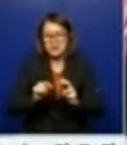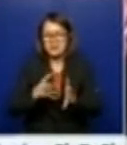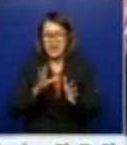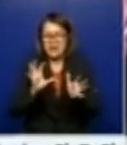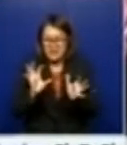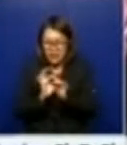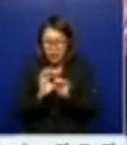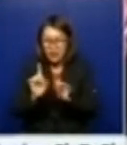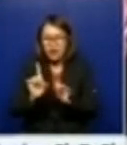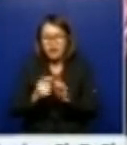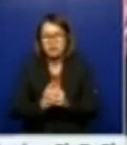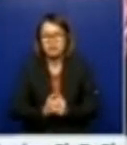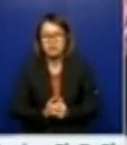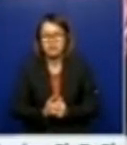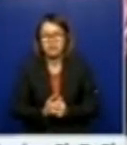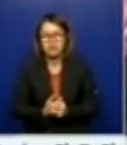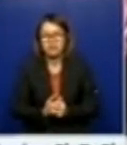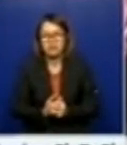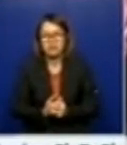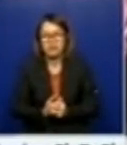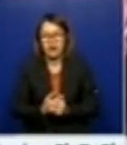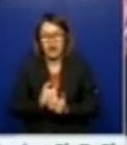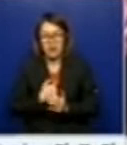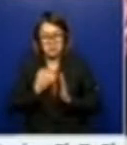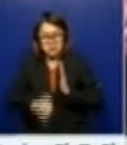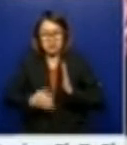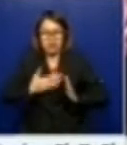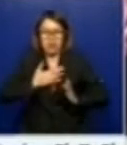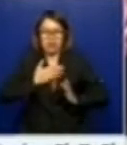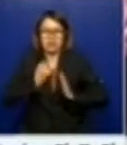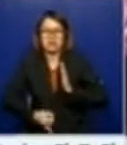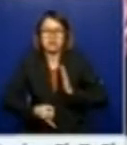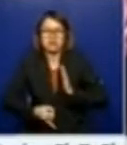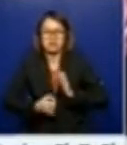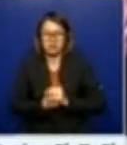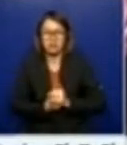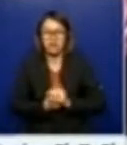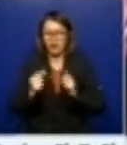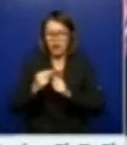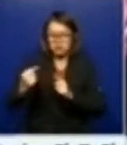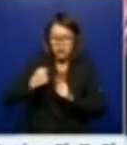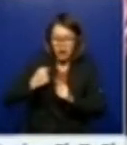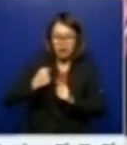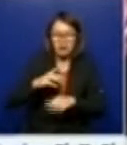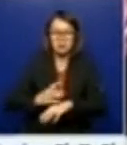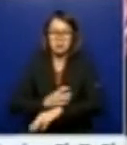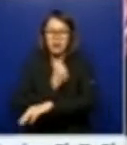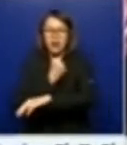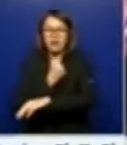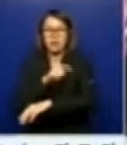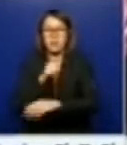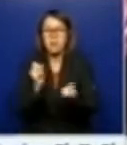การที่เรียกว่านิรโทษกรรมตัวเองหลายคำสั่งที่ออกมามีผลทางการเมืองเ